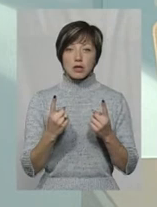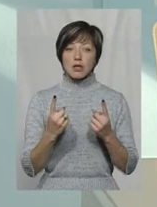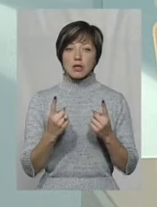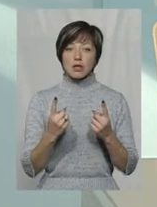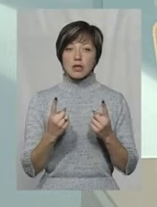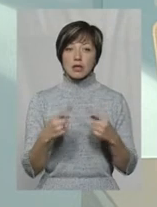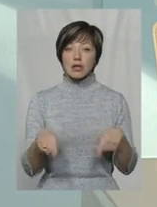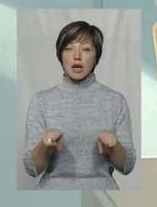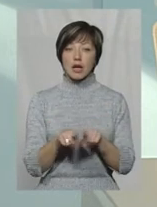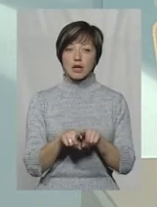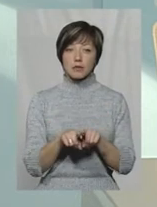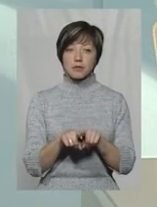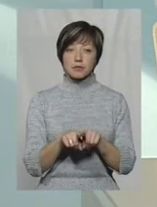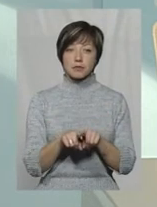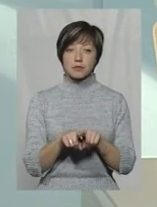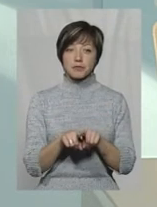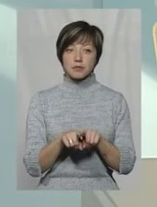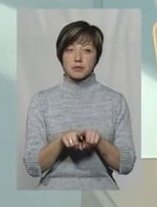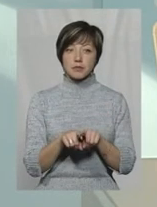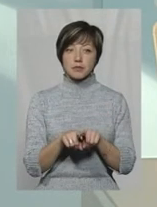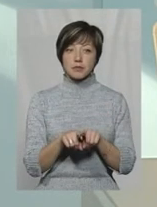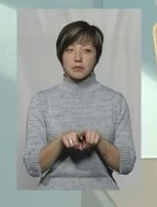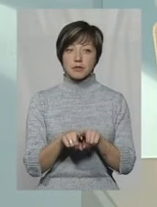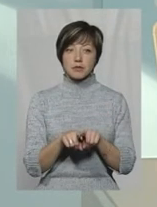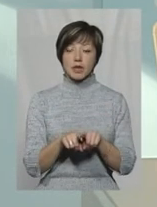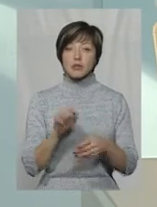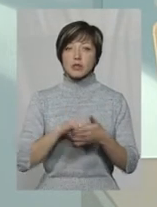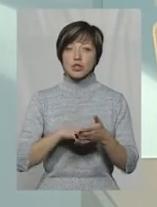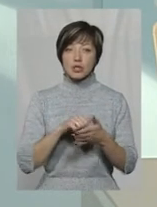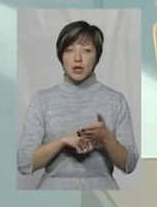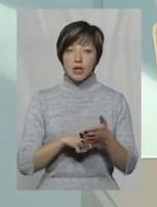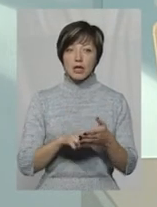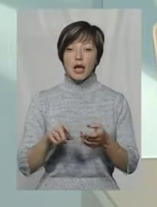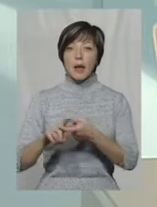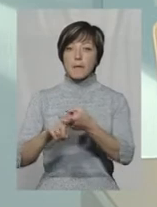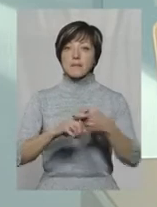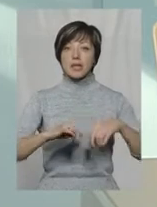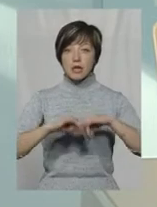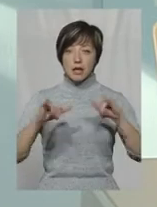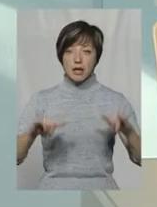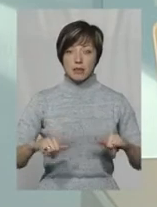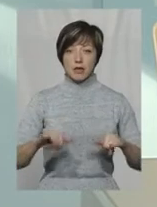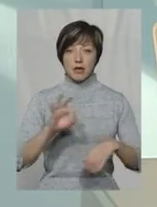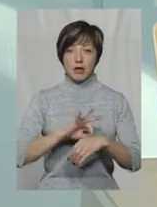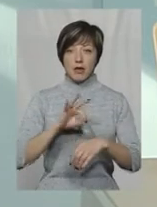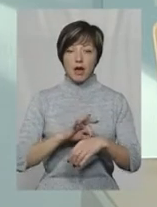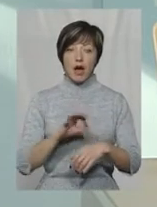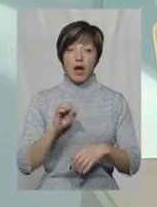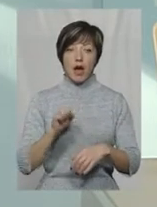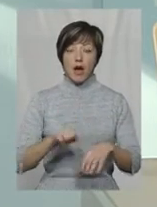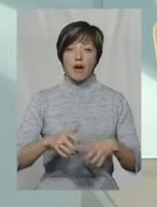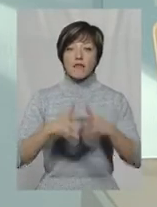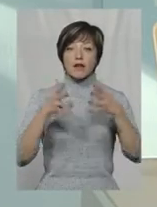надзвичайно такий, ну, саме він спричиняє і епідемії, і пандемії. А